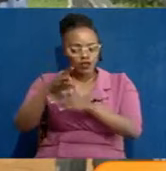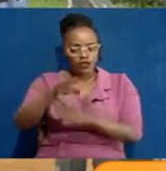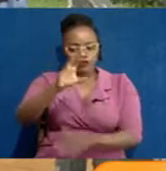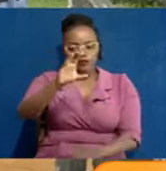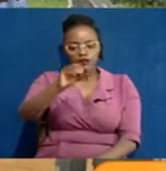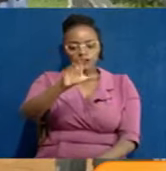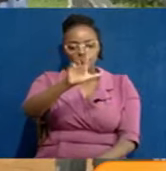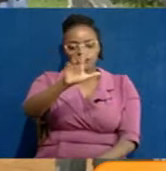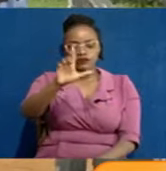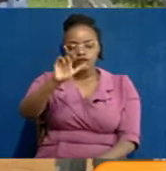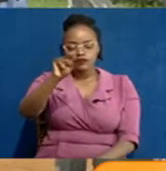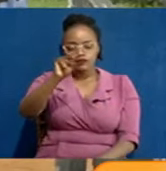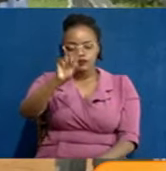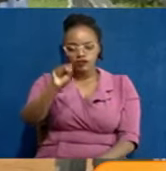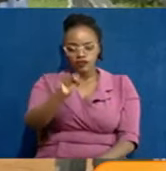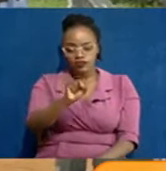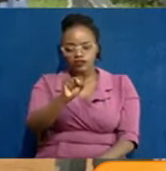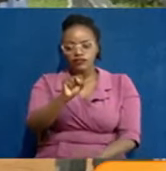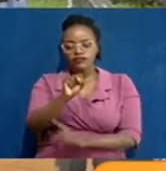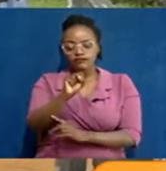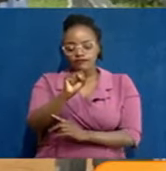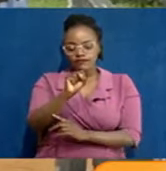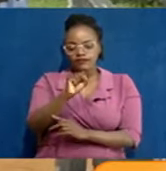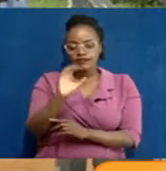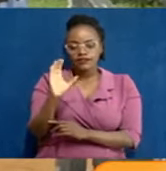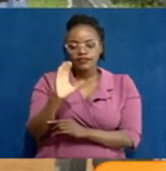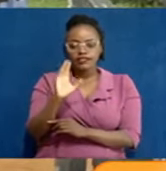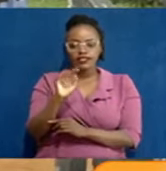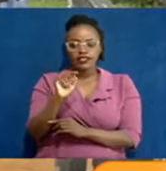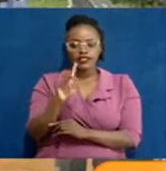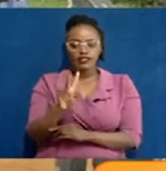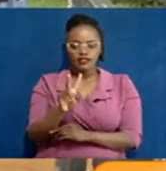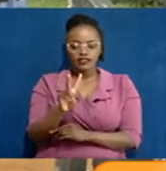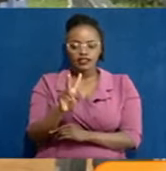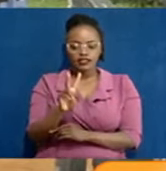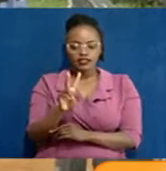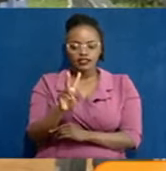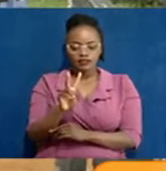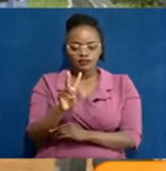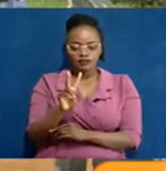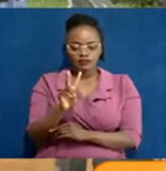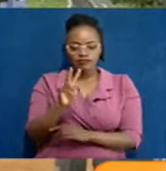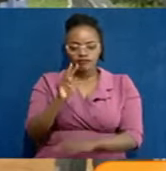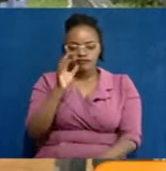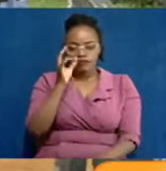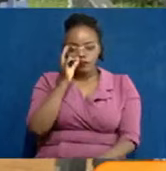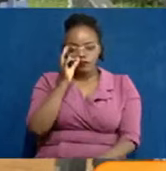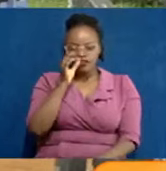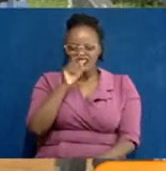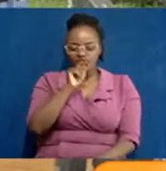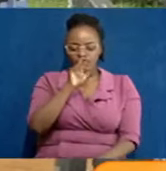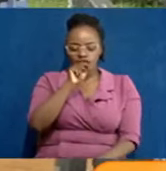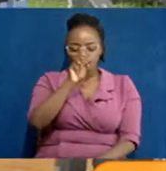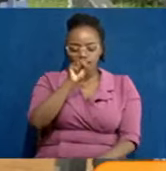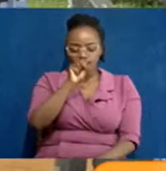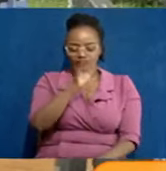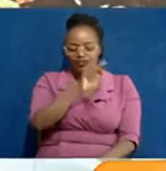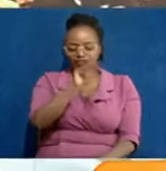Collins Shitiabai, runinga ya Citizen, kaunti ya Trans Nzoia.